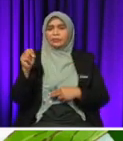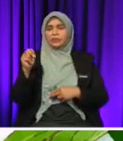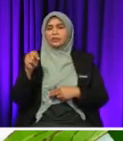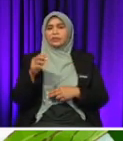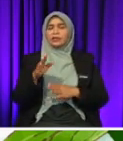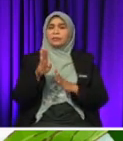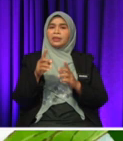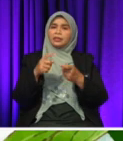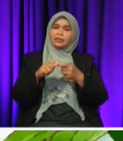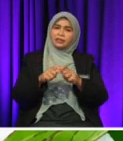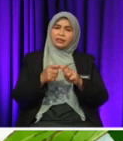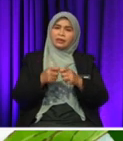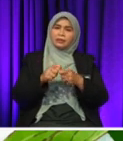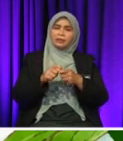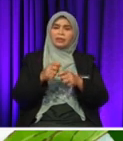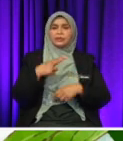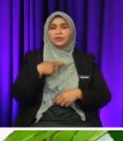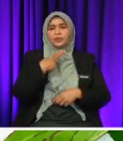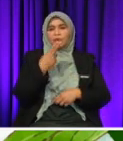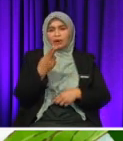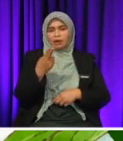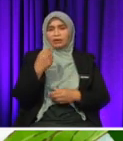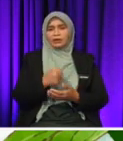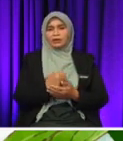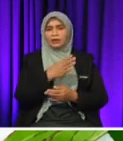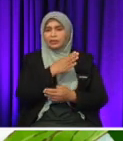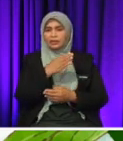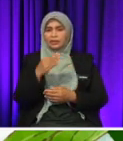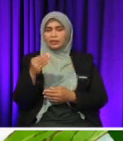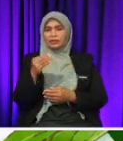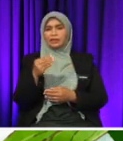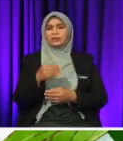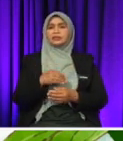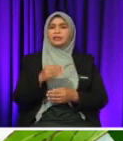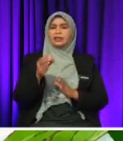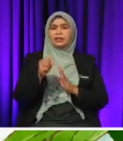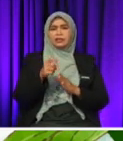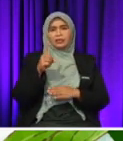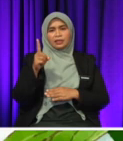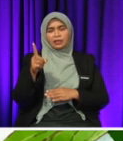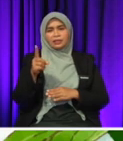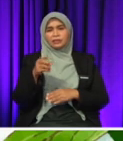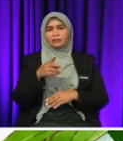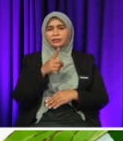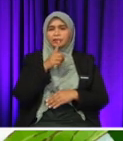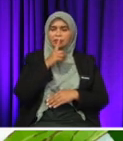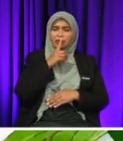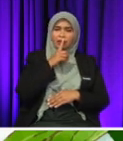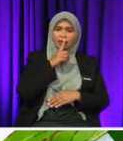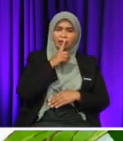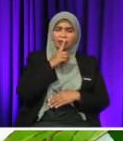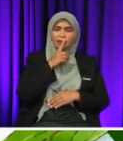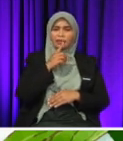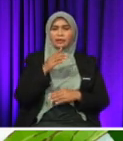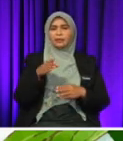berteman suara dan sesekali sunyi mendampingi